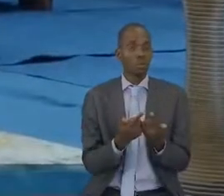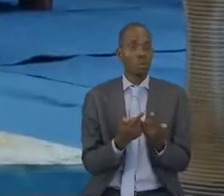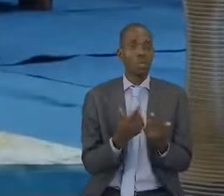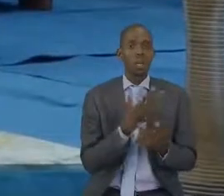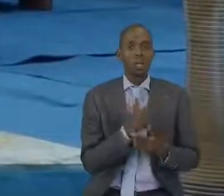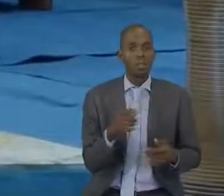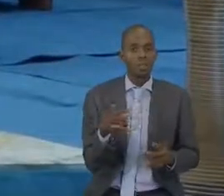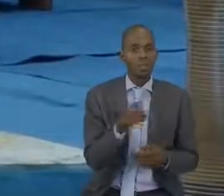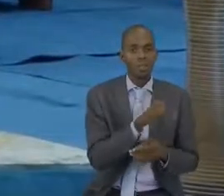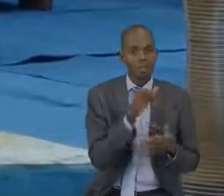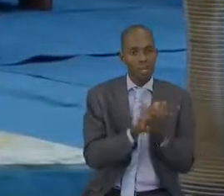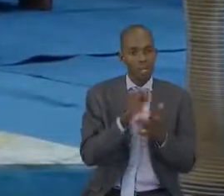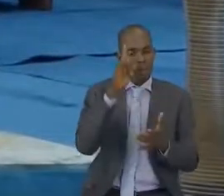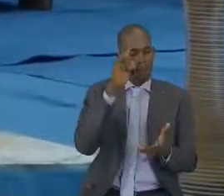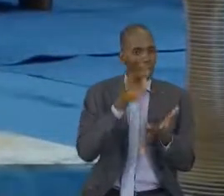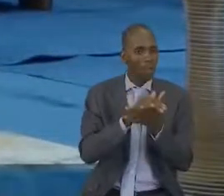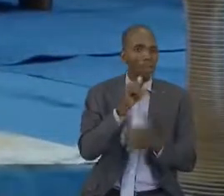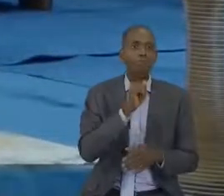pas au Fils